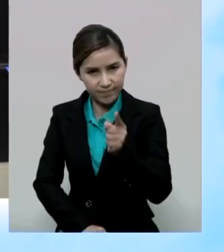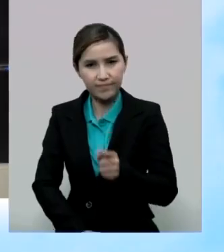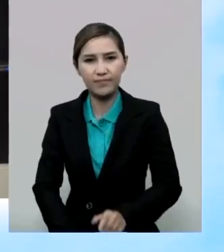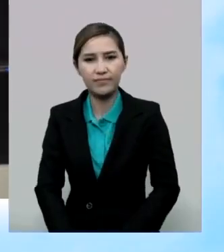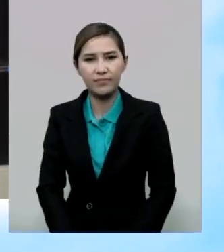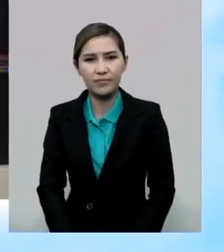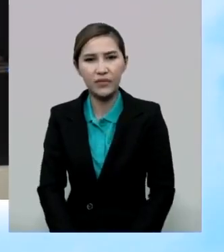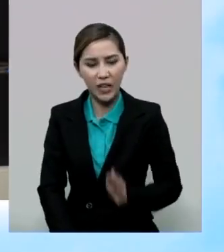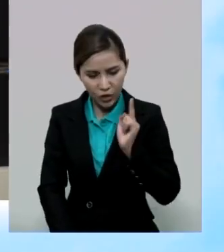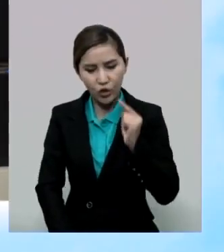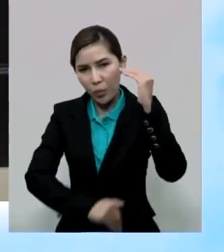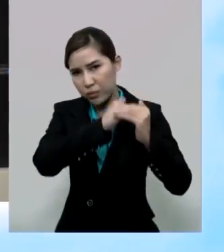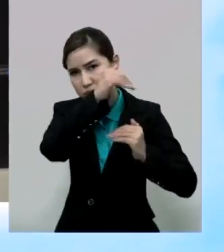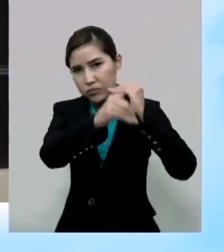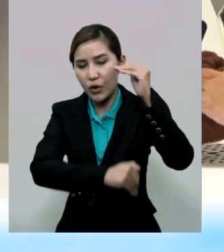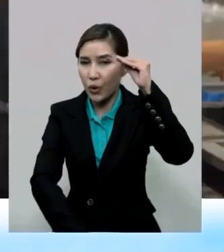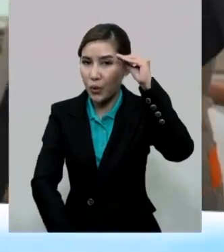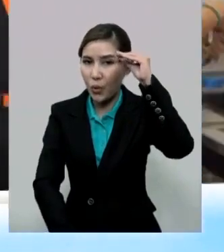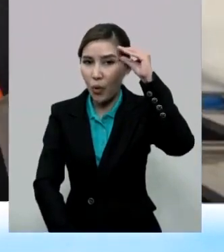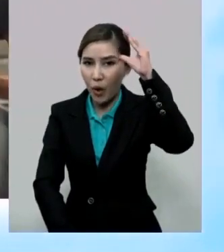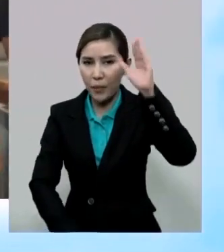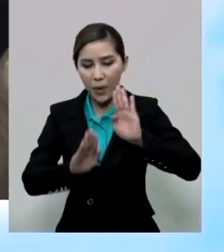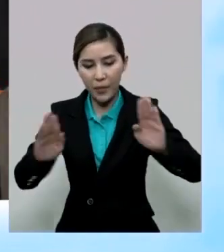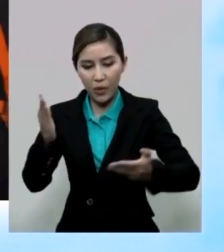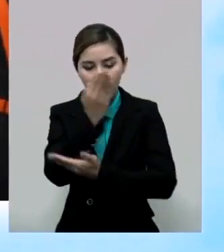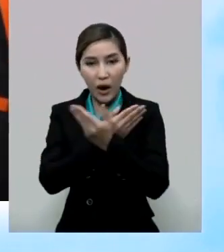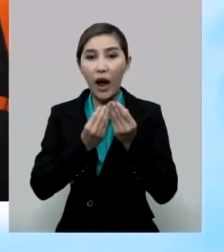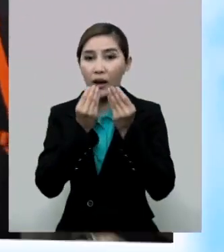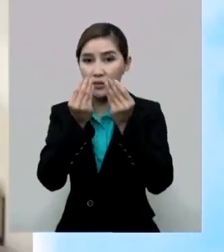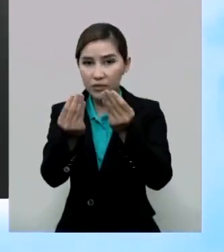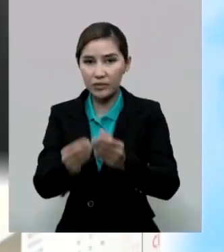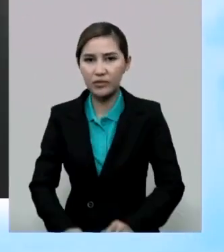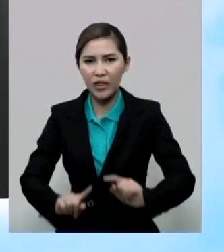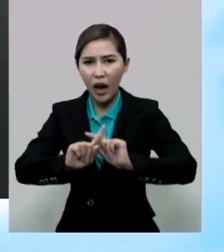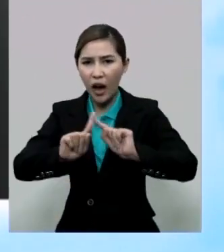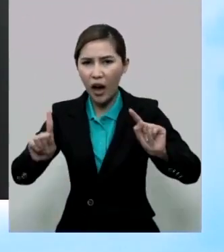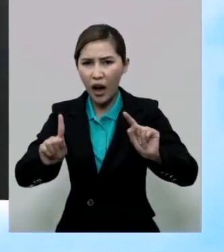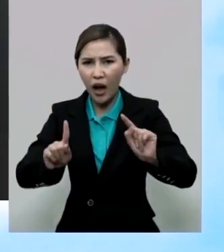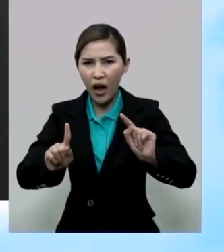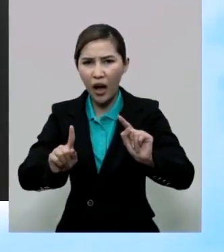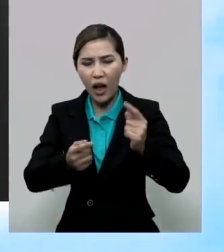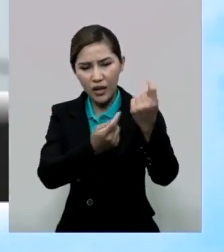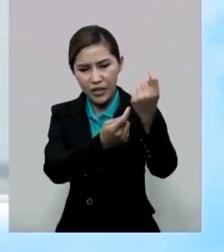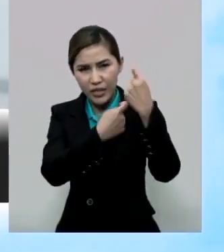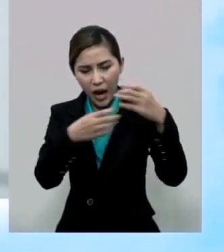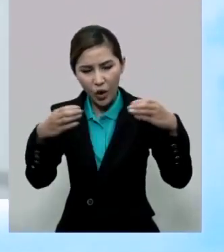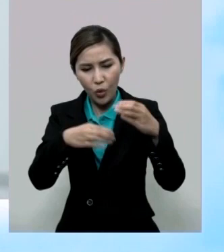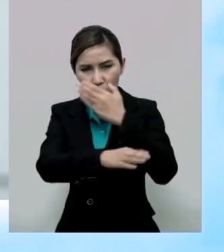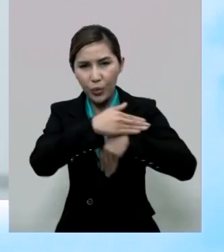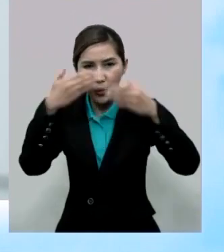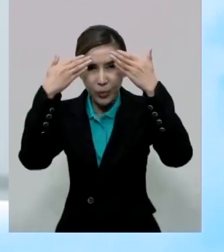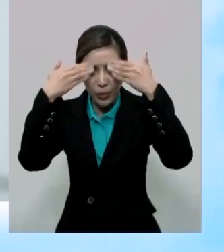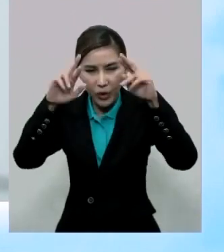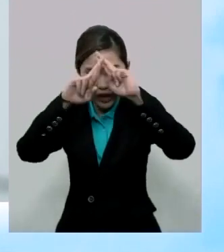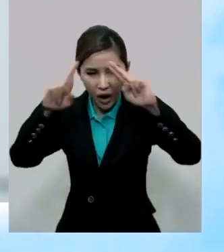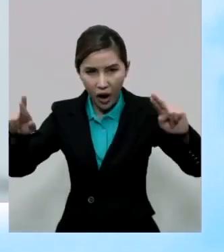งแค่ต้องพัฒนาทักษะแล้วก็เปิดโอกาสให้เขาแต่ที่ว่าเราจ้างเป็นทั้งทีมเลย